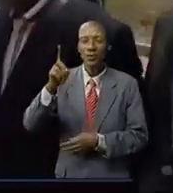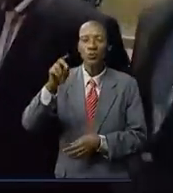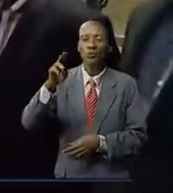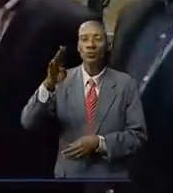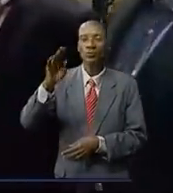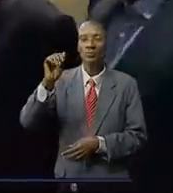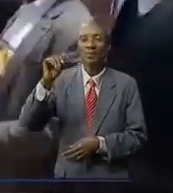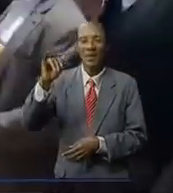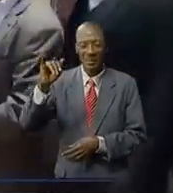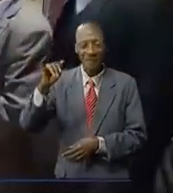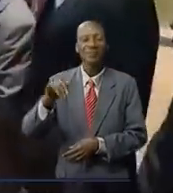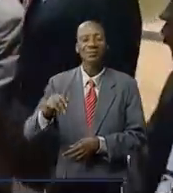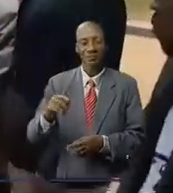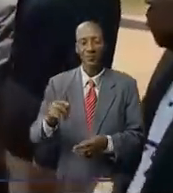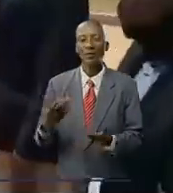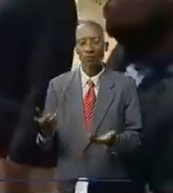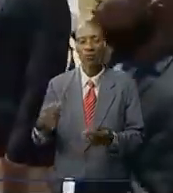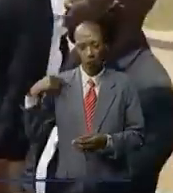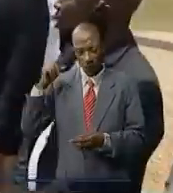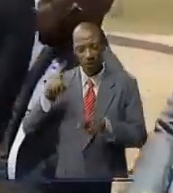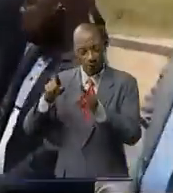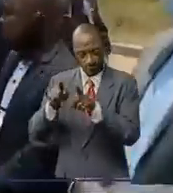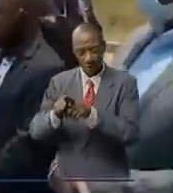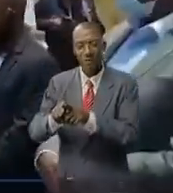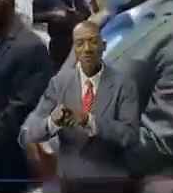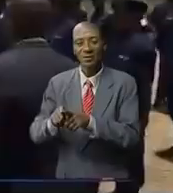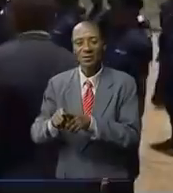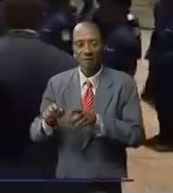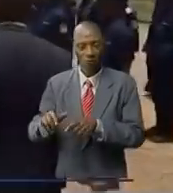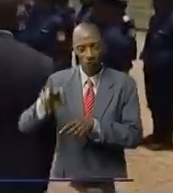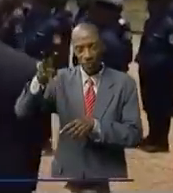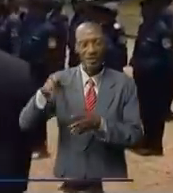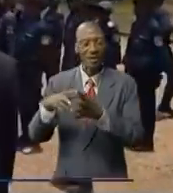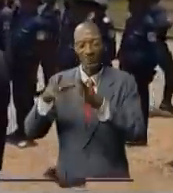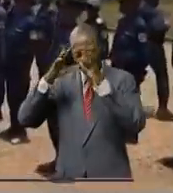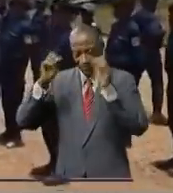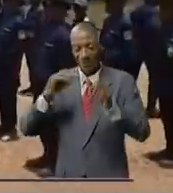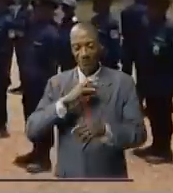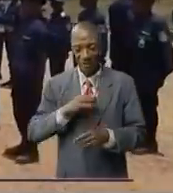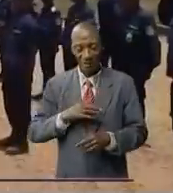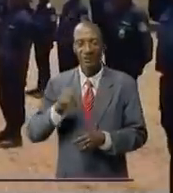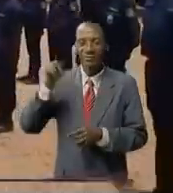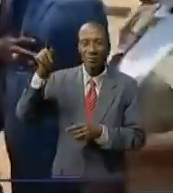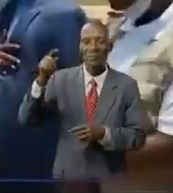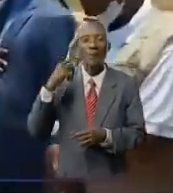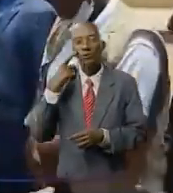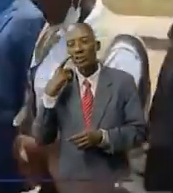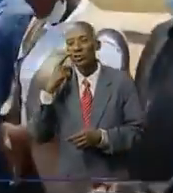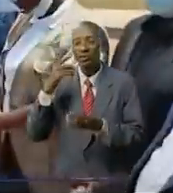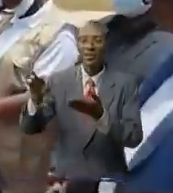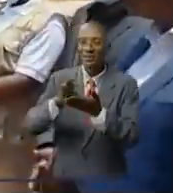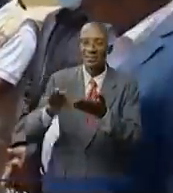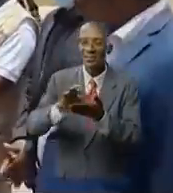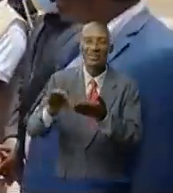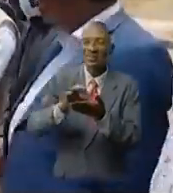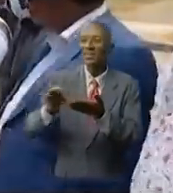le voyage du numéro 1 du Kasaï n'a pas abouti, non pas par sa propre volonté, plutôt pour les raisons d'ordre